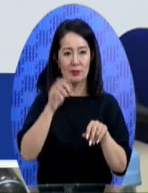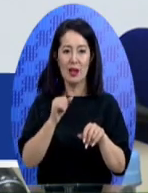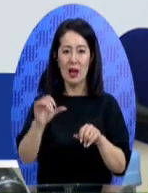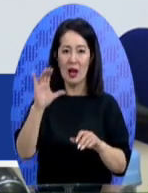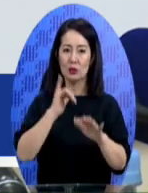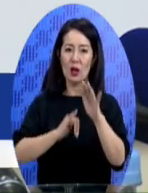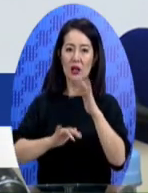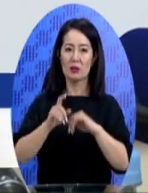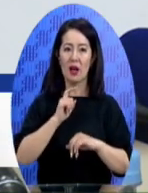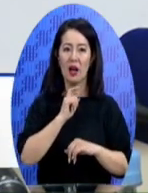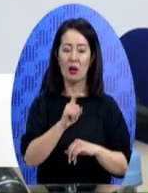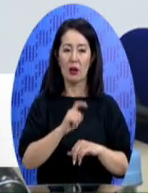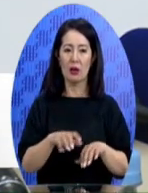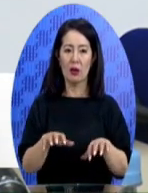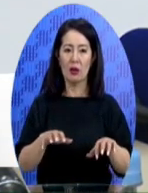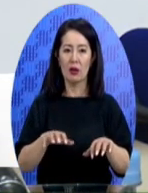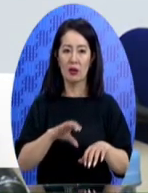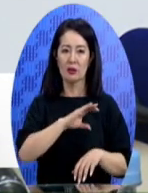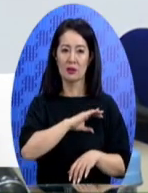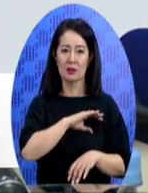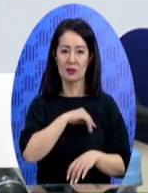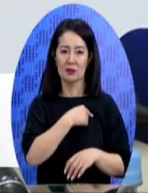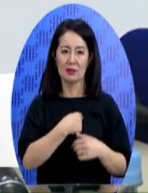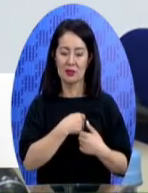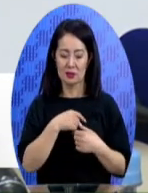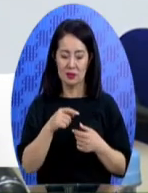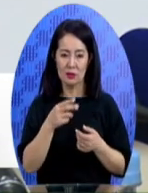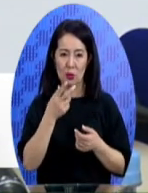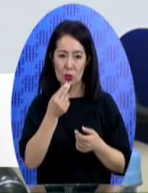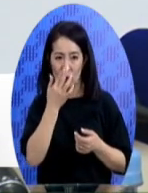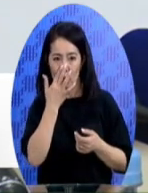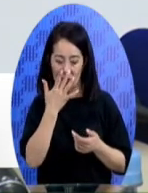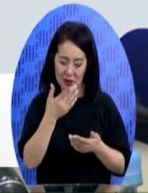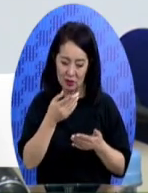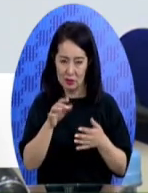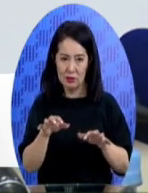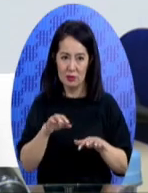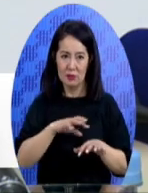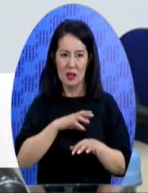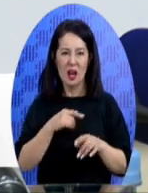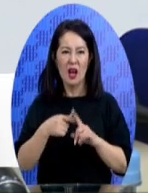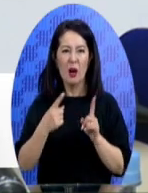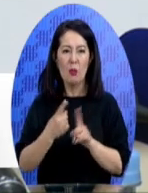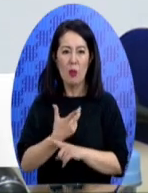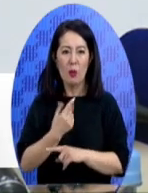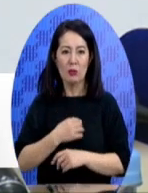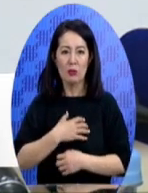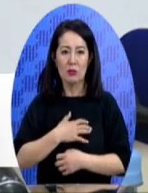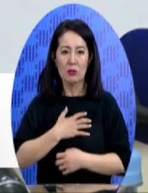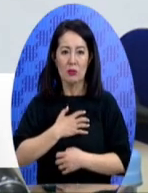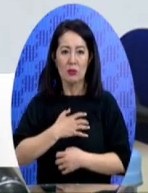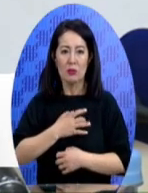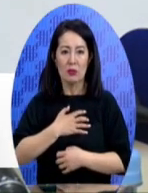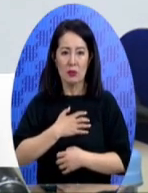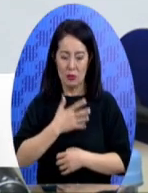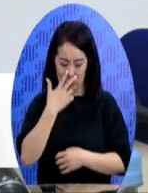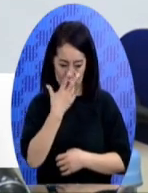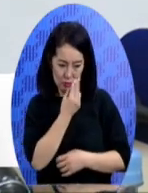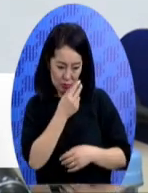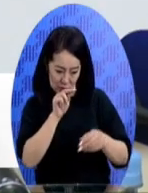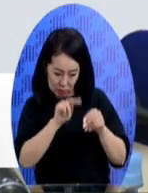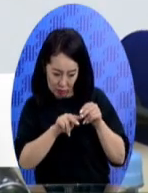Асуусан асуултанд хариулахдаа сэтгэл санааны хувьд гэм буруугийн төгшүүрийн мэдрэмж өндөр гэсэн ийм полиграфийн